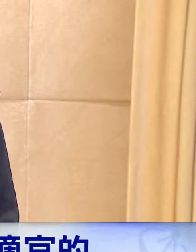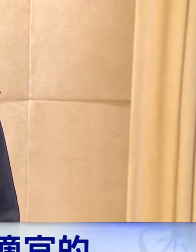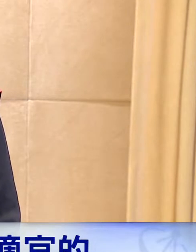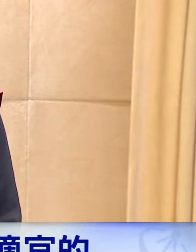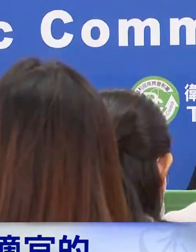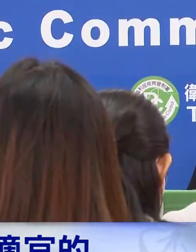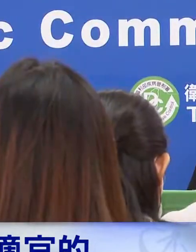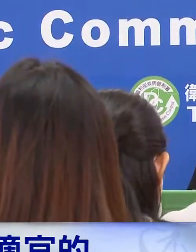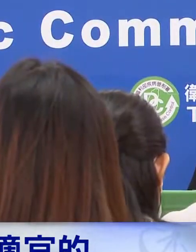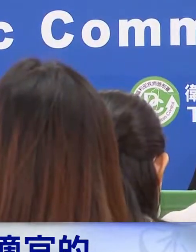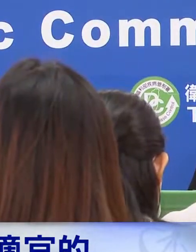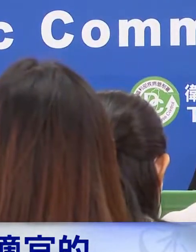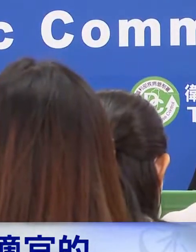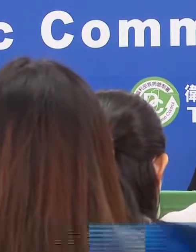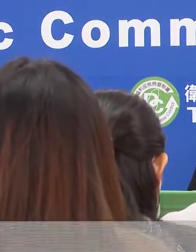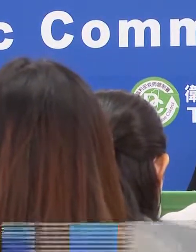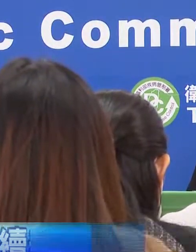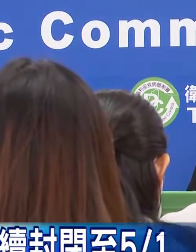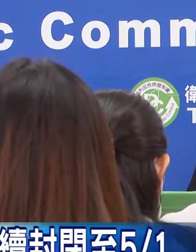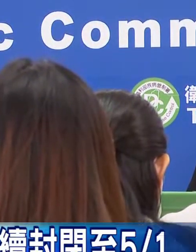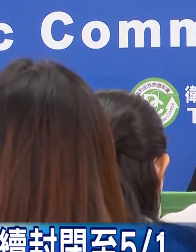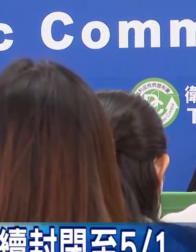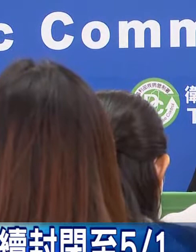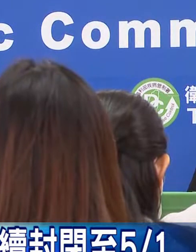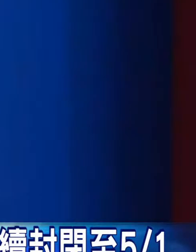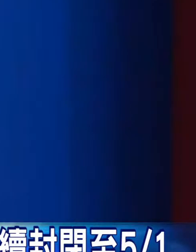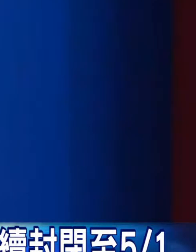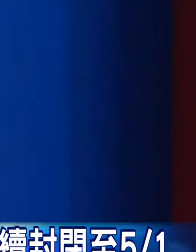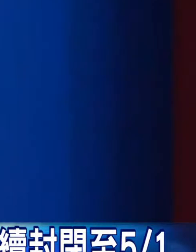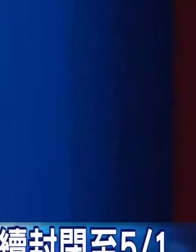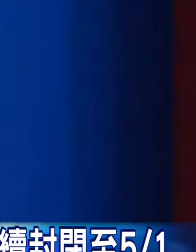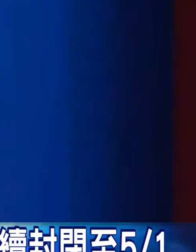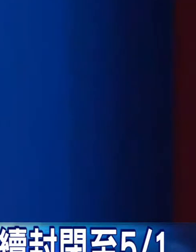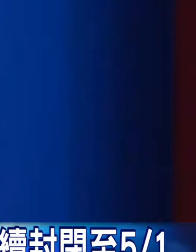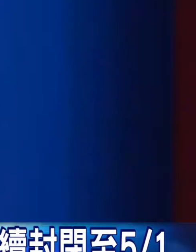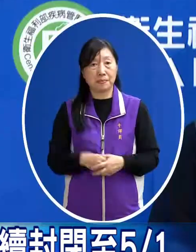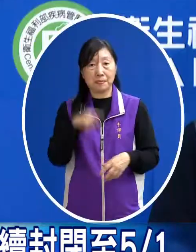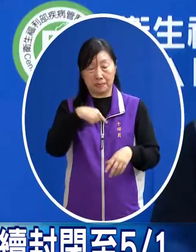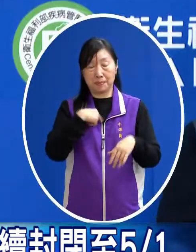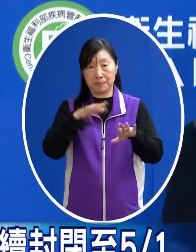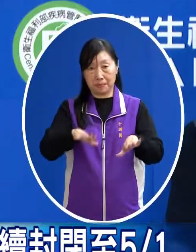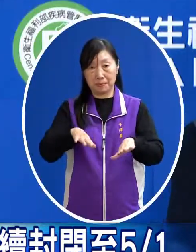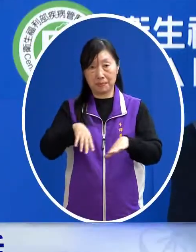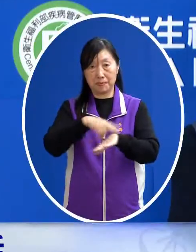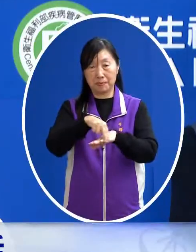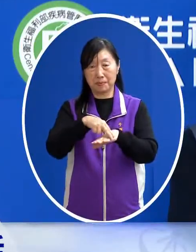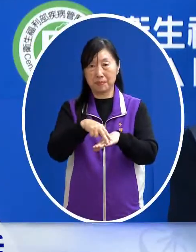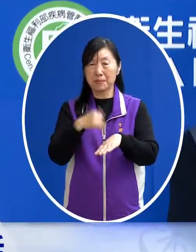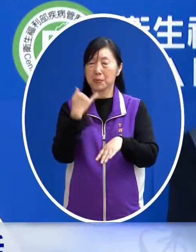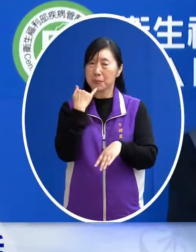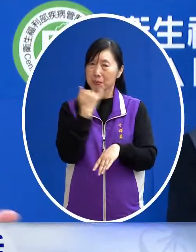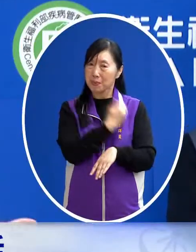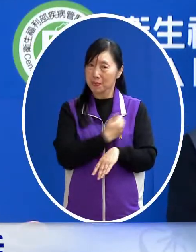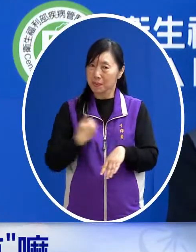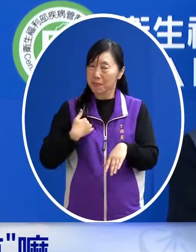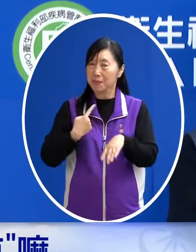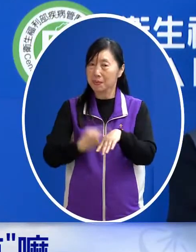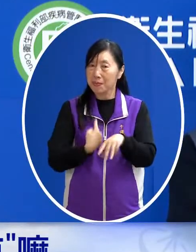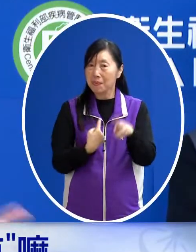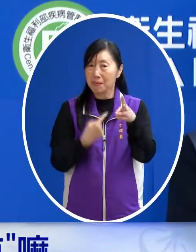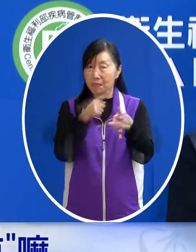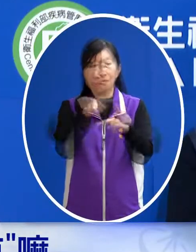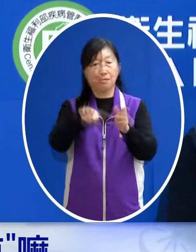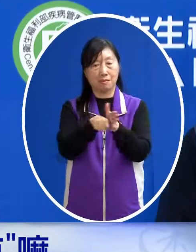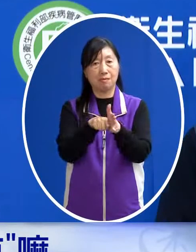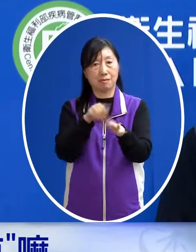是不适宜的。 但是要不要下禁足令甚至封城，陈时中认为没必要。 用可能性这句话，那答案一定都